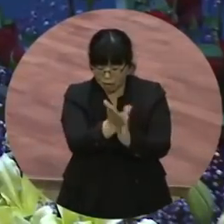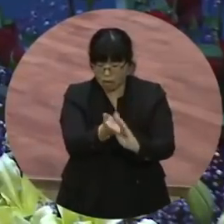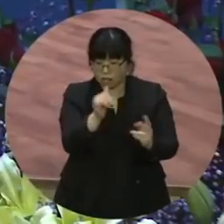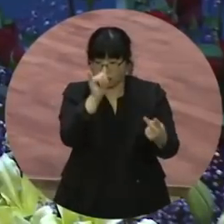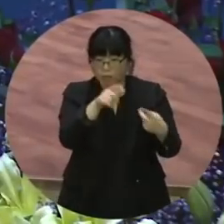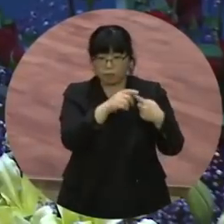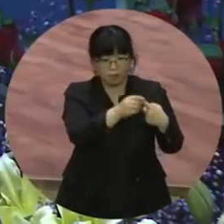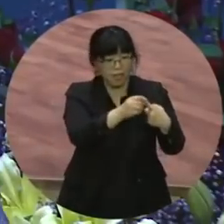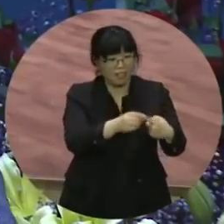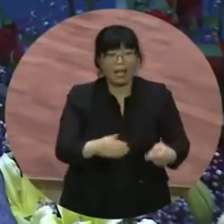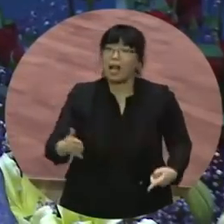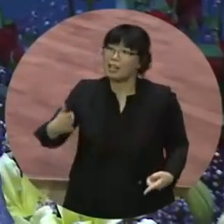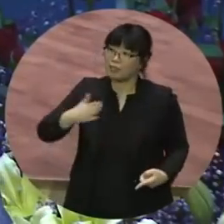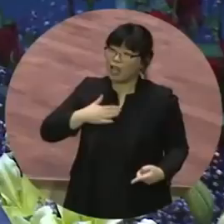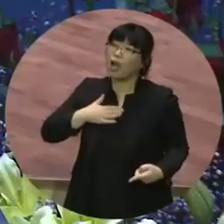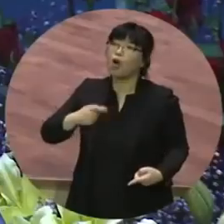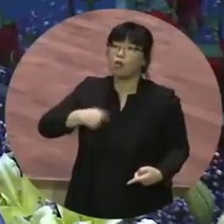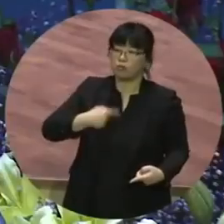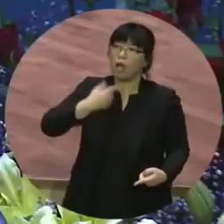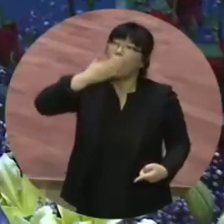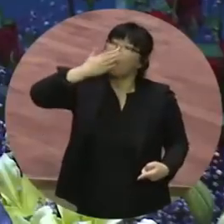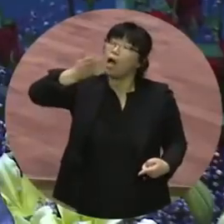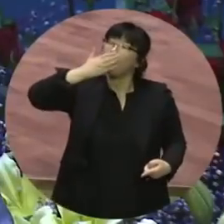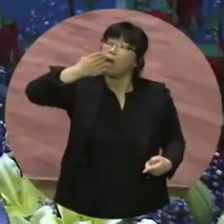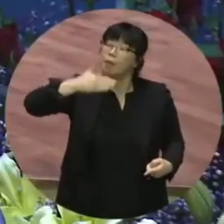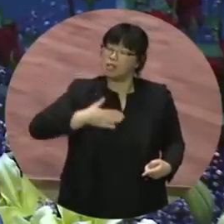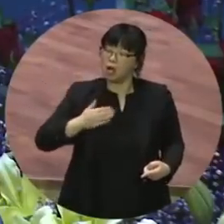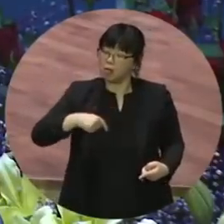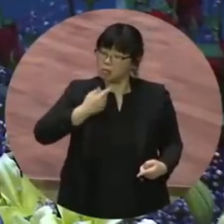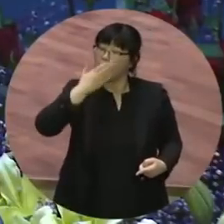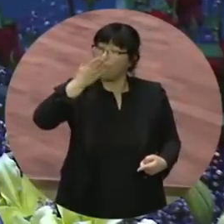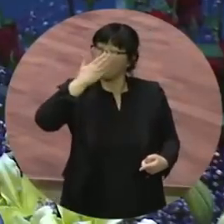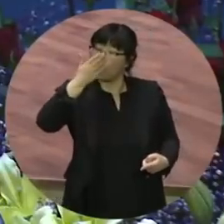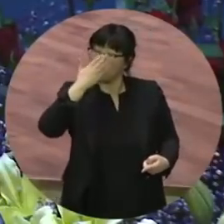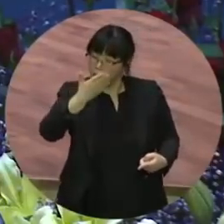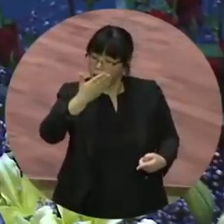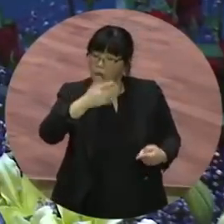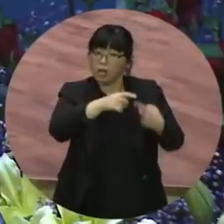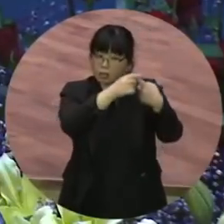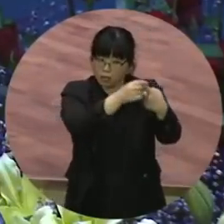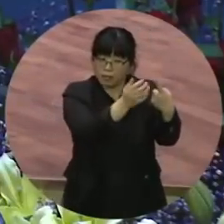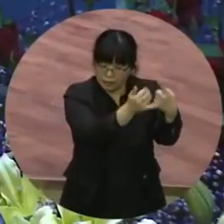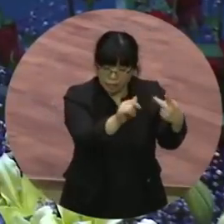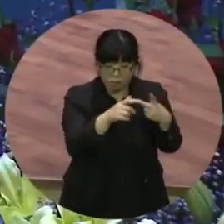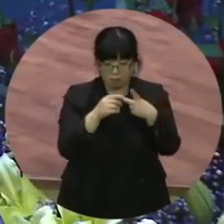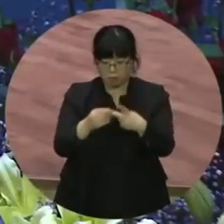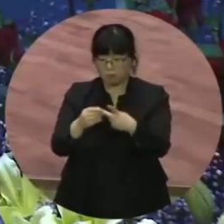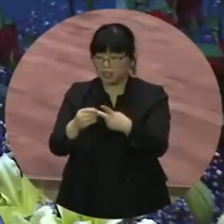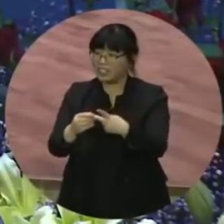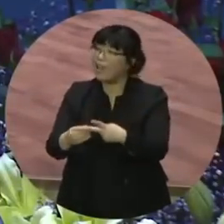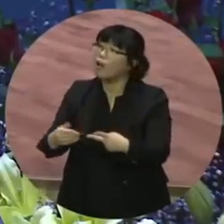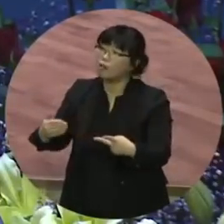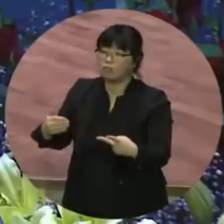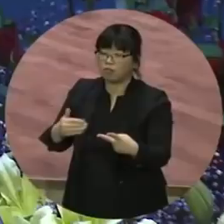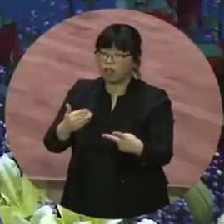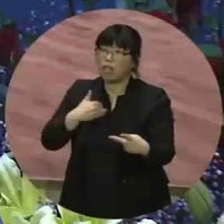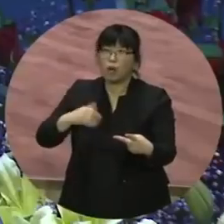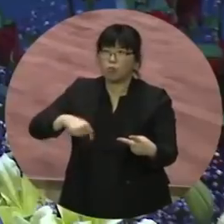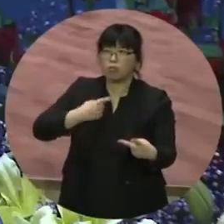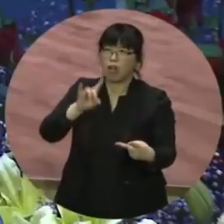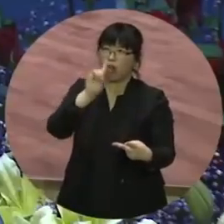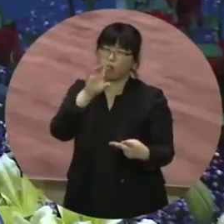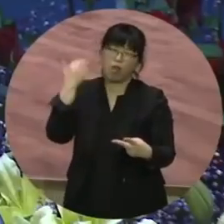하나님께 순종하겠다고 하는 종속선언을 한 두 종류의 사람이 있다. 독립선언, 종속선언입니다. 이